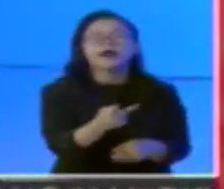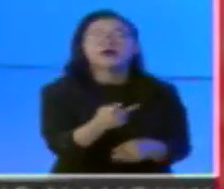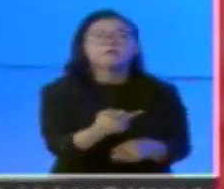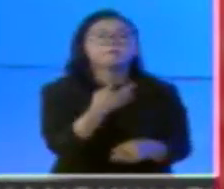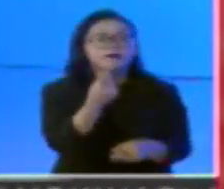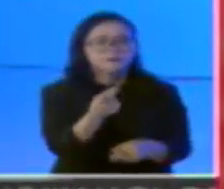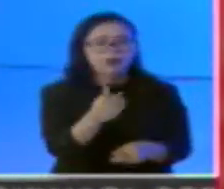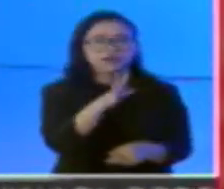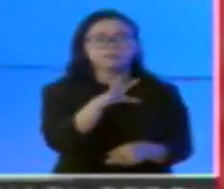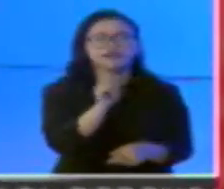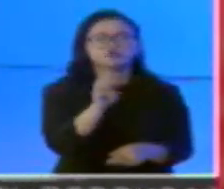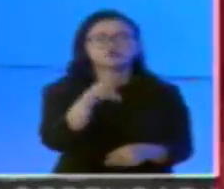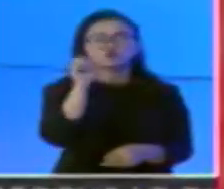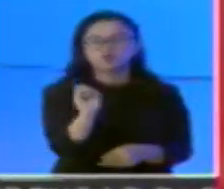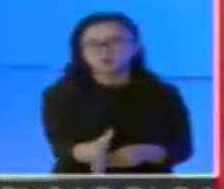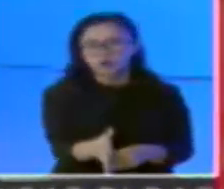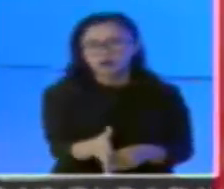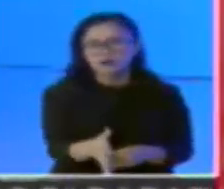sebesar 500 juta.